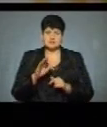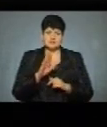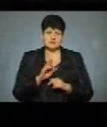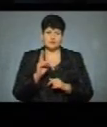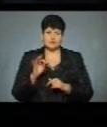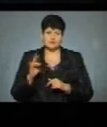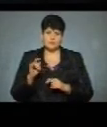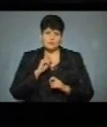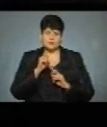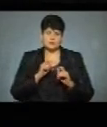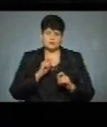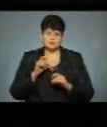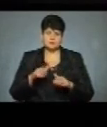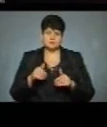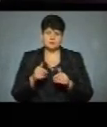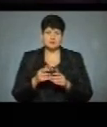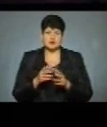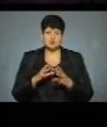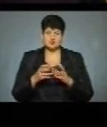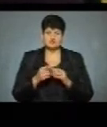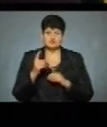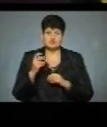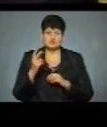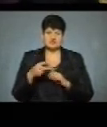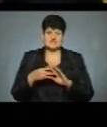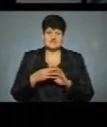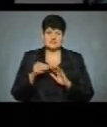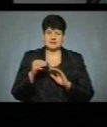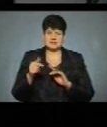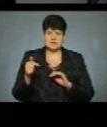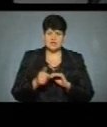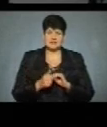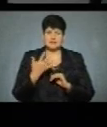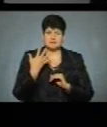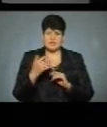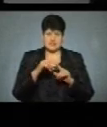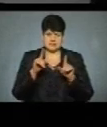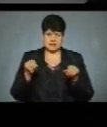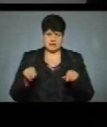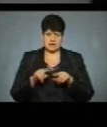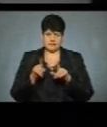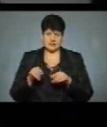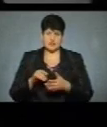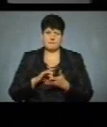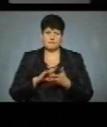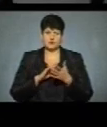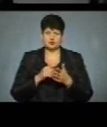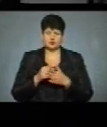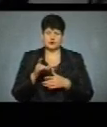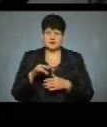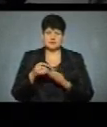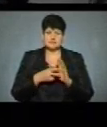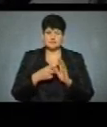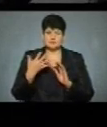Кунька, подарунки вручили на суму понад 128 тисяч гривень та 5 сертифікатів на подорож до Європи на суму